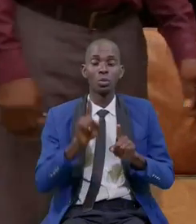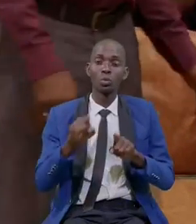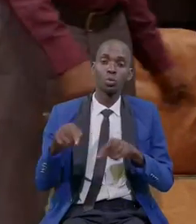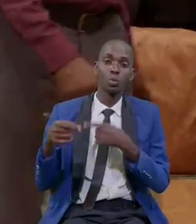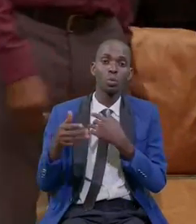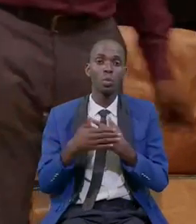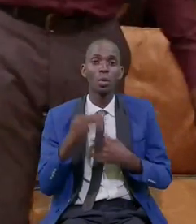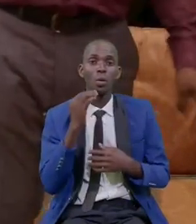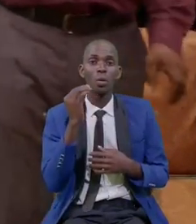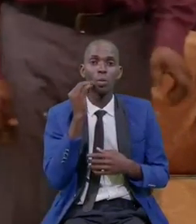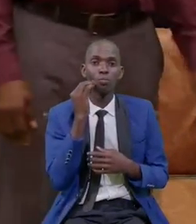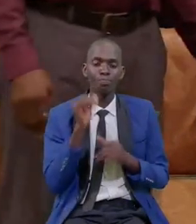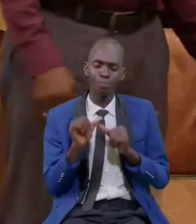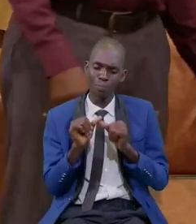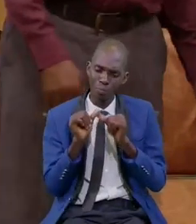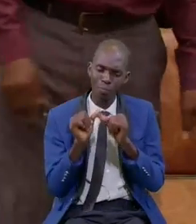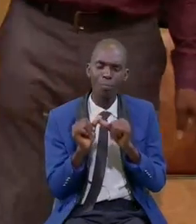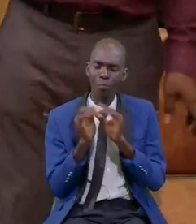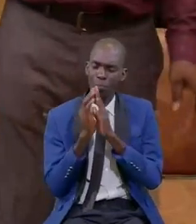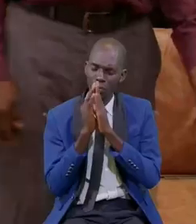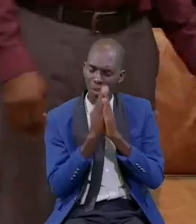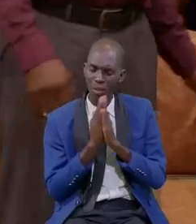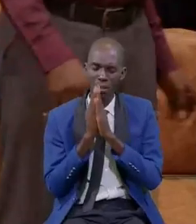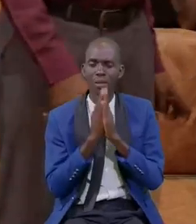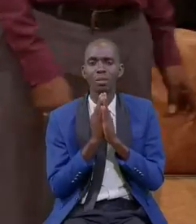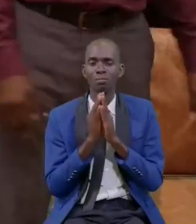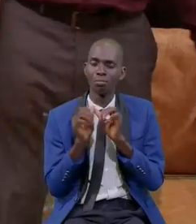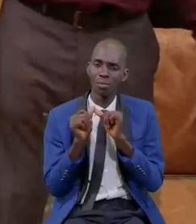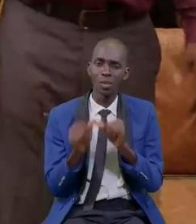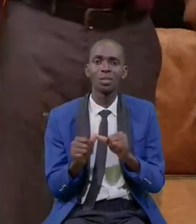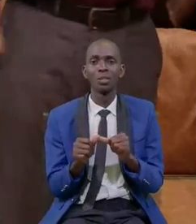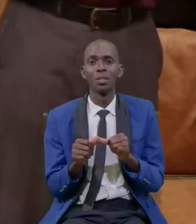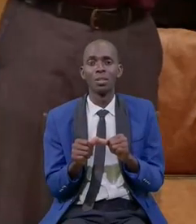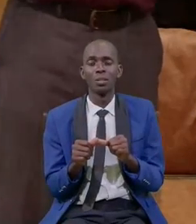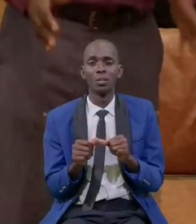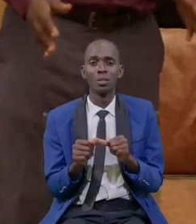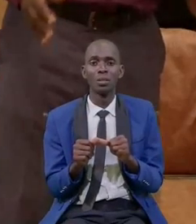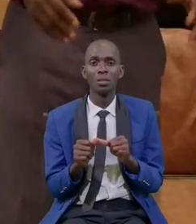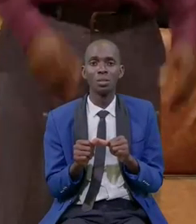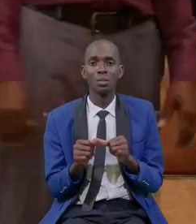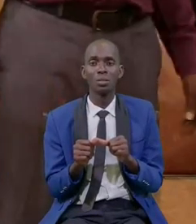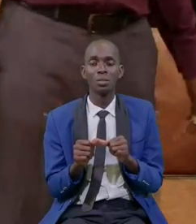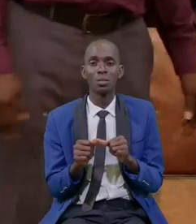Comme vous allez rentrer à la maison, continuez à prier Dieu.